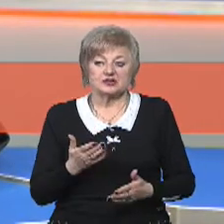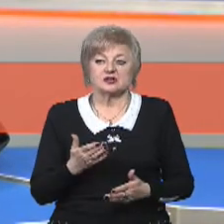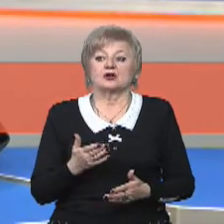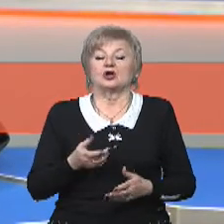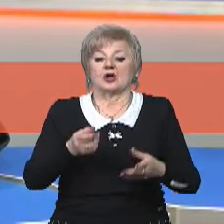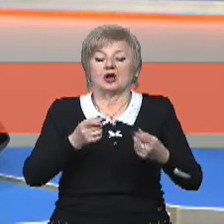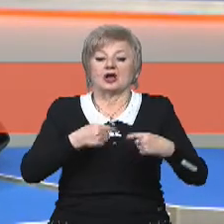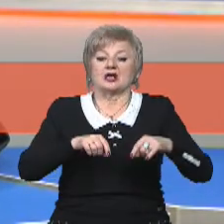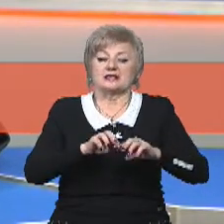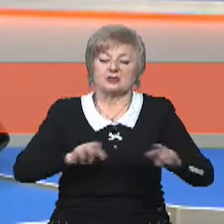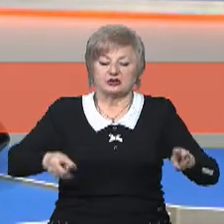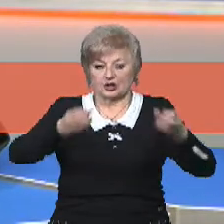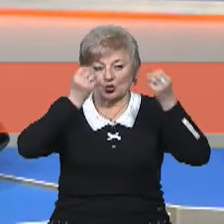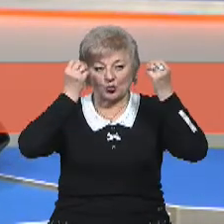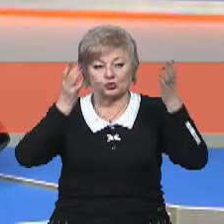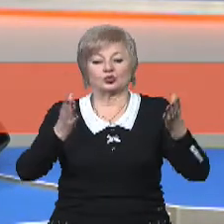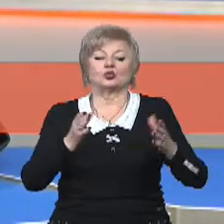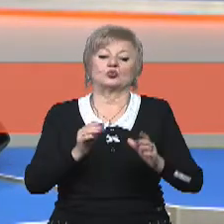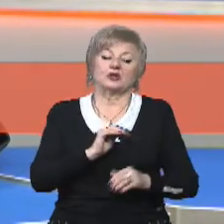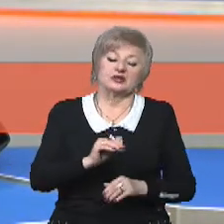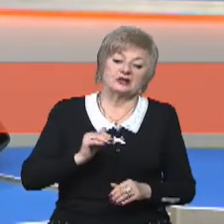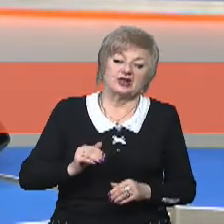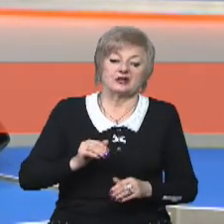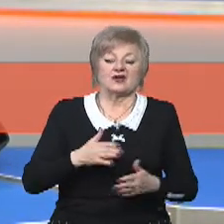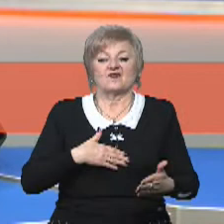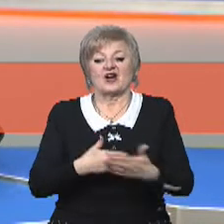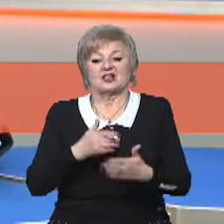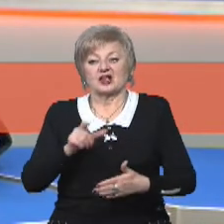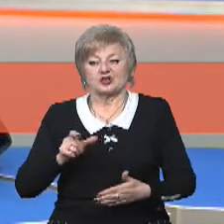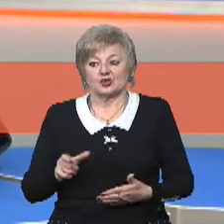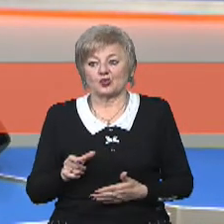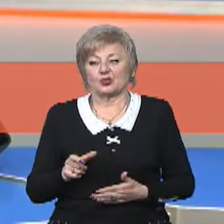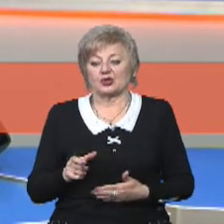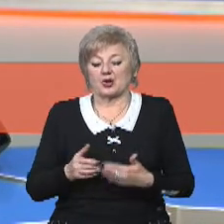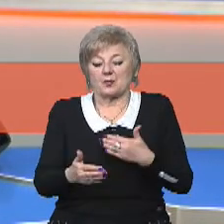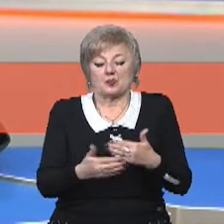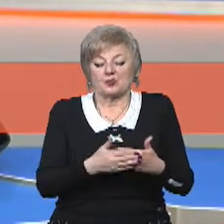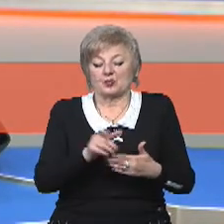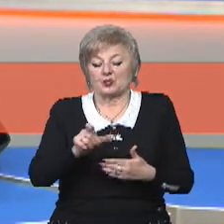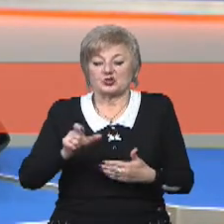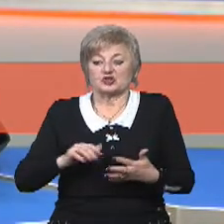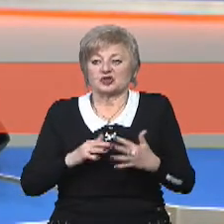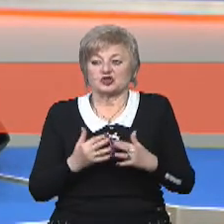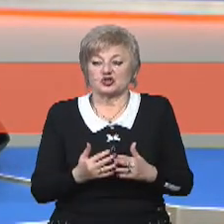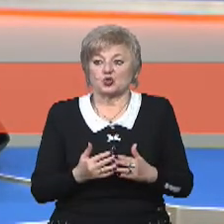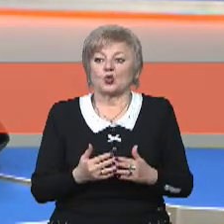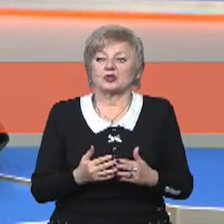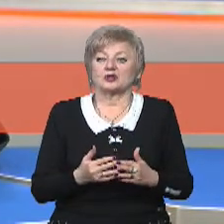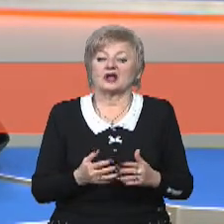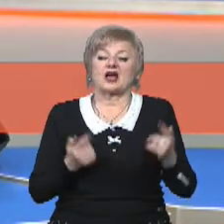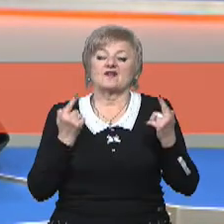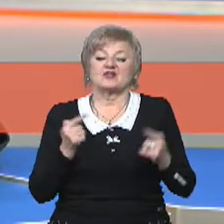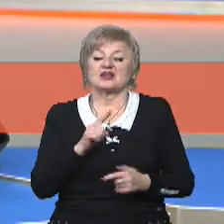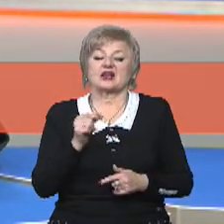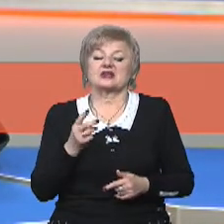департамент культури, школярі, волонтери, жителі найближчих сіл, такі як Велика